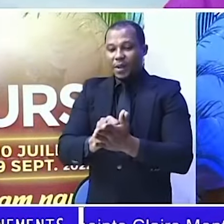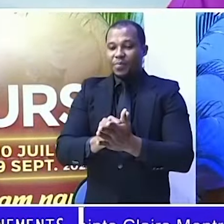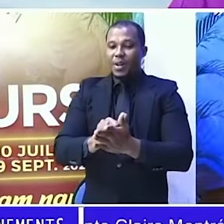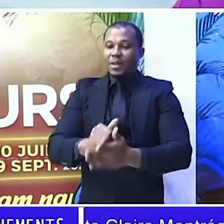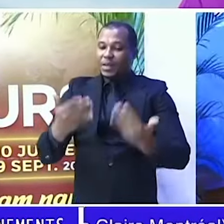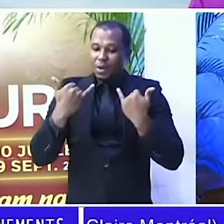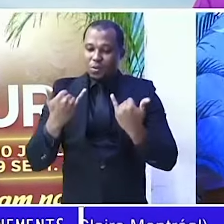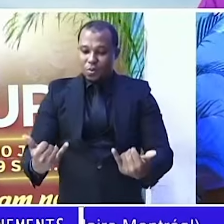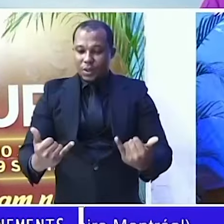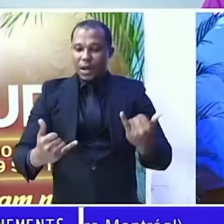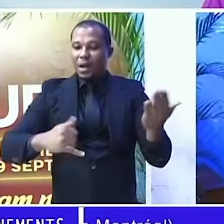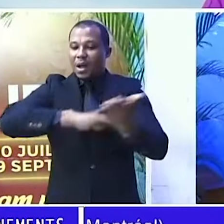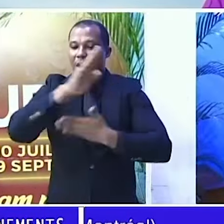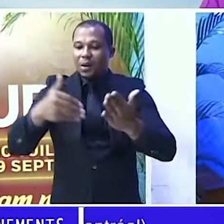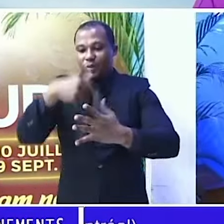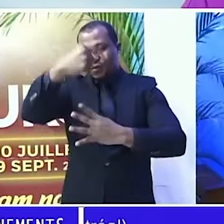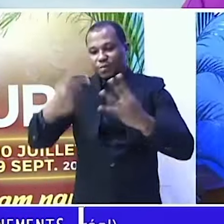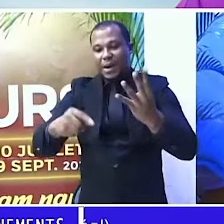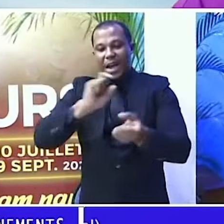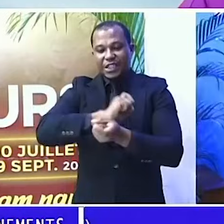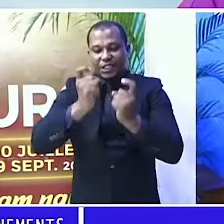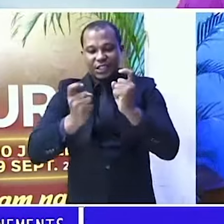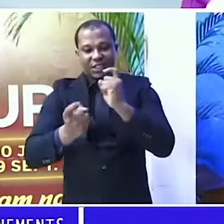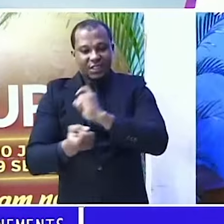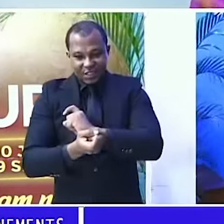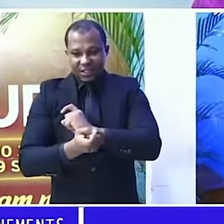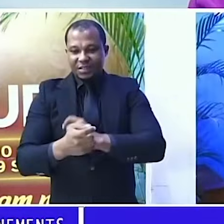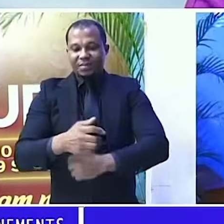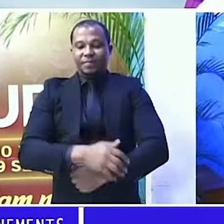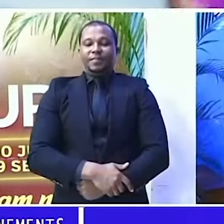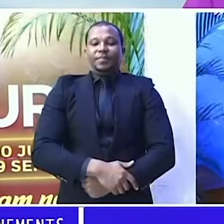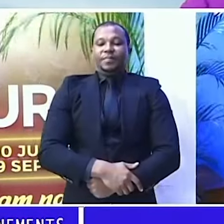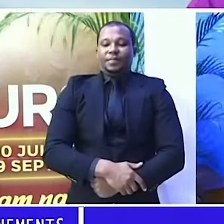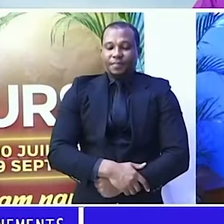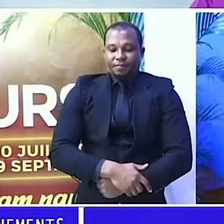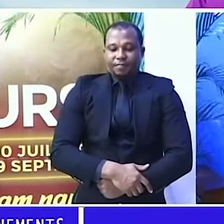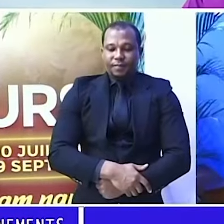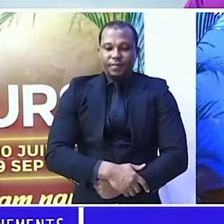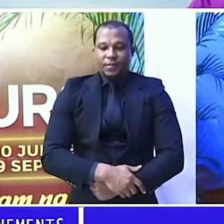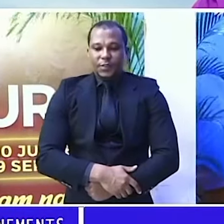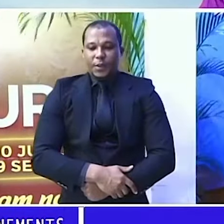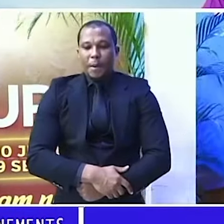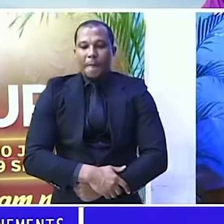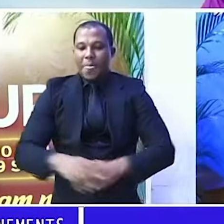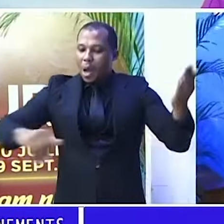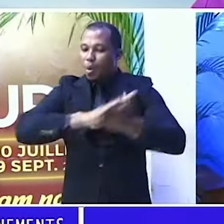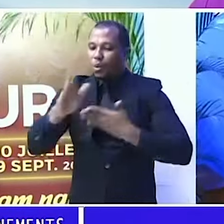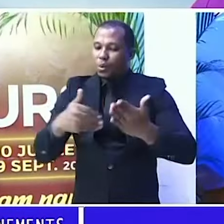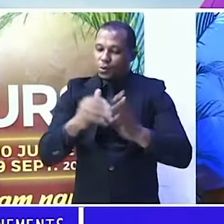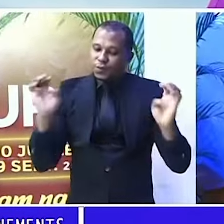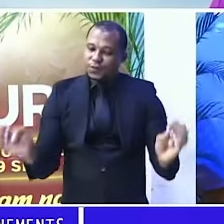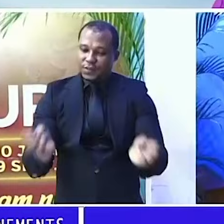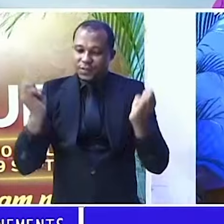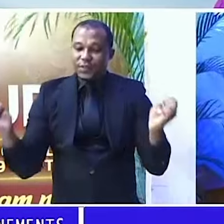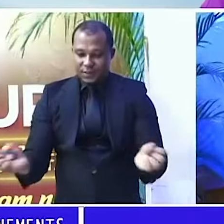y a un bagaille, tête en bas, les gens pensent qu'ils ont fait ça, ils ont fait ça, ils ont fait ça. Tout effort ça, nous sommes capables